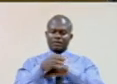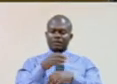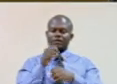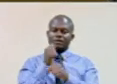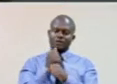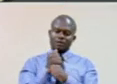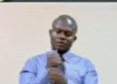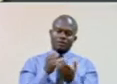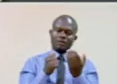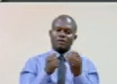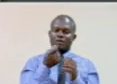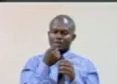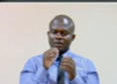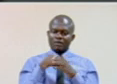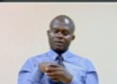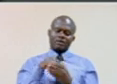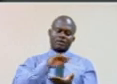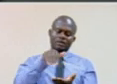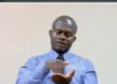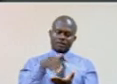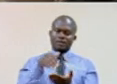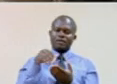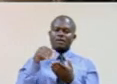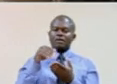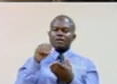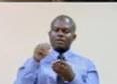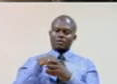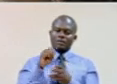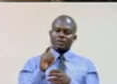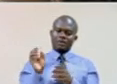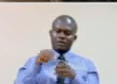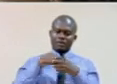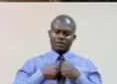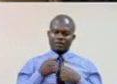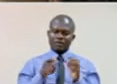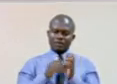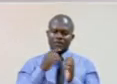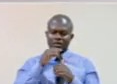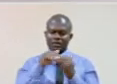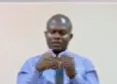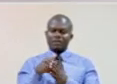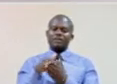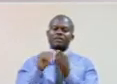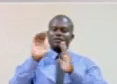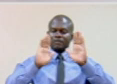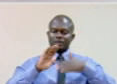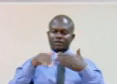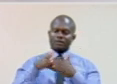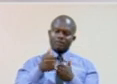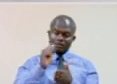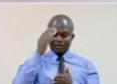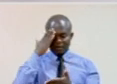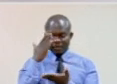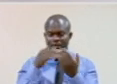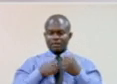une entreprise marocaine qui est déjà en place pour dans le domaine pharmaceutique. Et puis il y a aussi